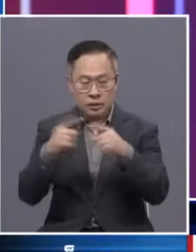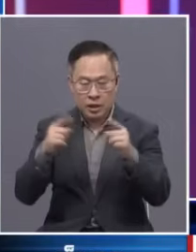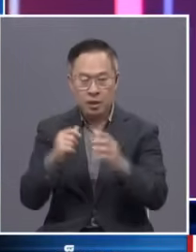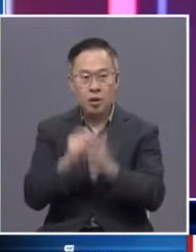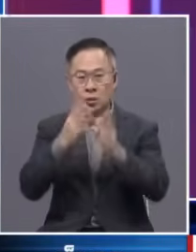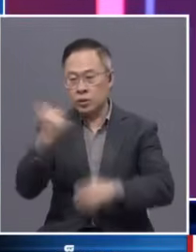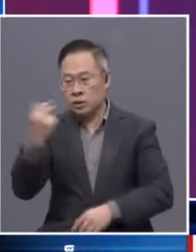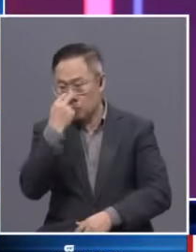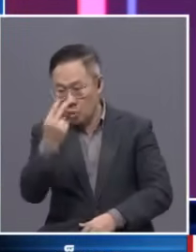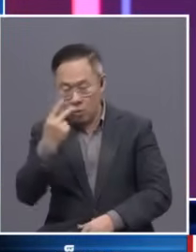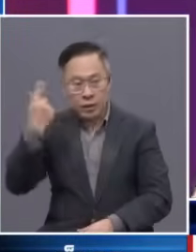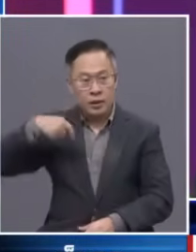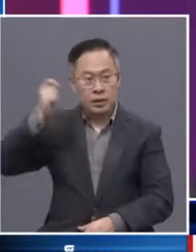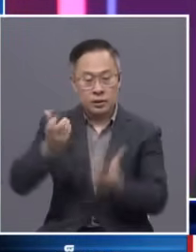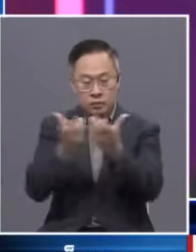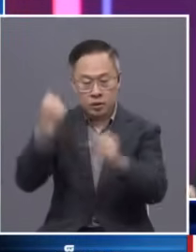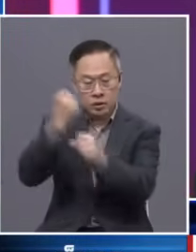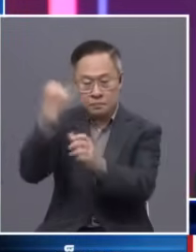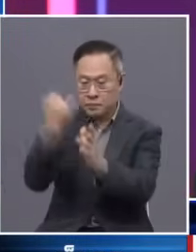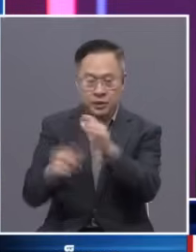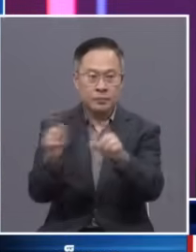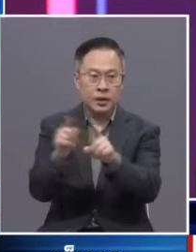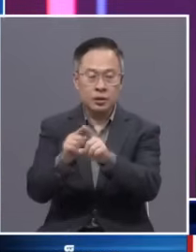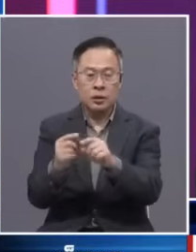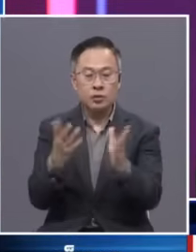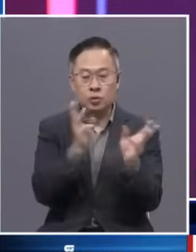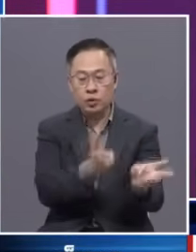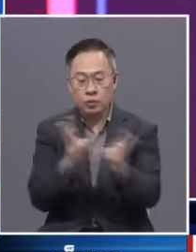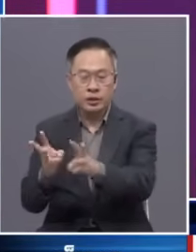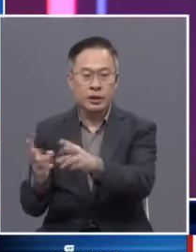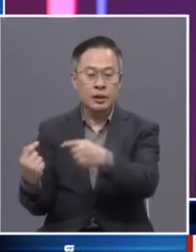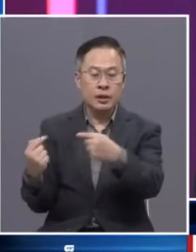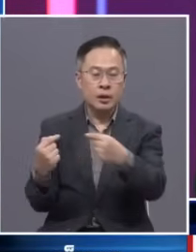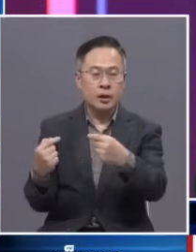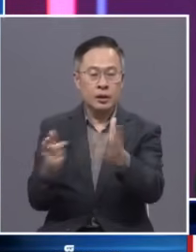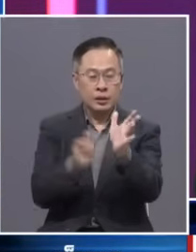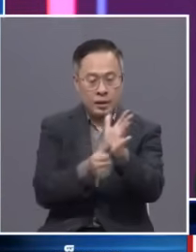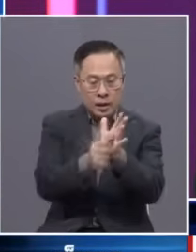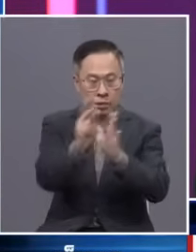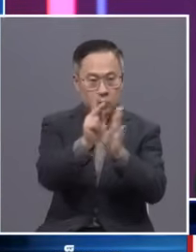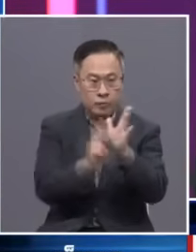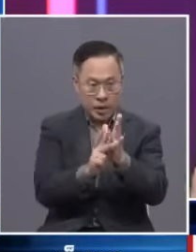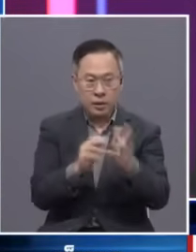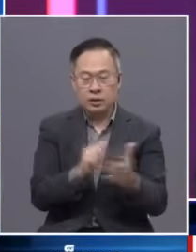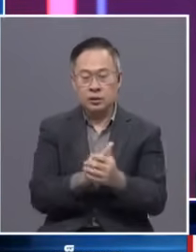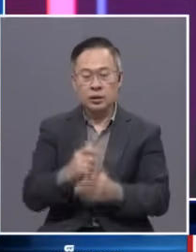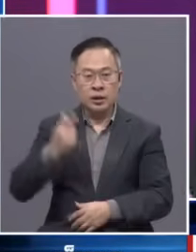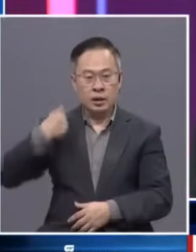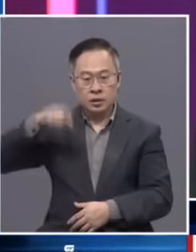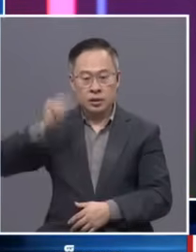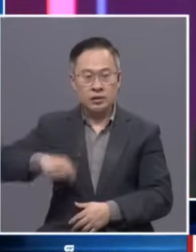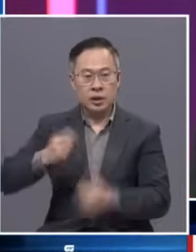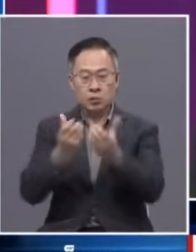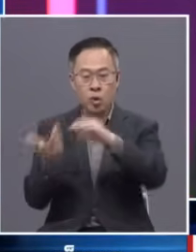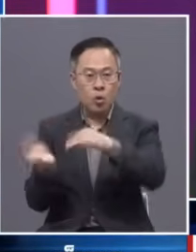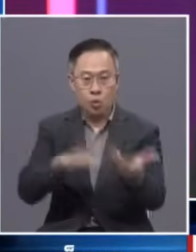าลนั้นก็ทำขัดรัฐธรรมนูญเช่นเดียวกันเขาก็สู้กลับโดยการแก้หรือแม้แต่กระทั่งยุบศาลทิ้งแล้วตั้งองค์กรใหม่ก็มันเป็